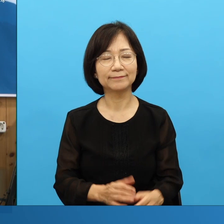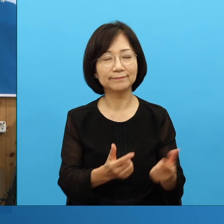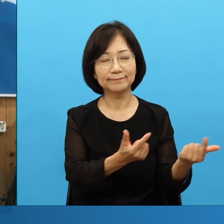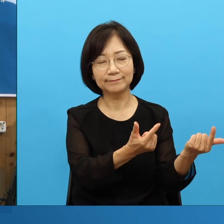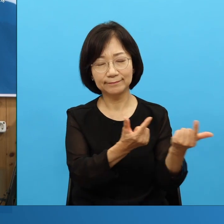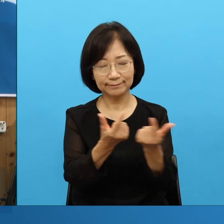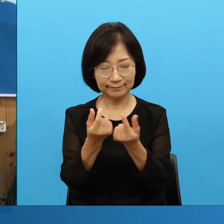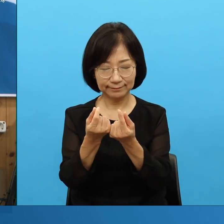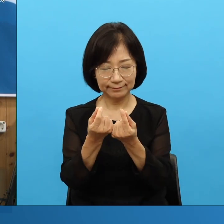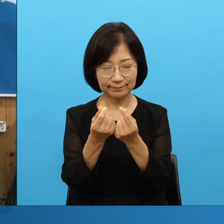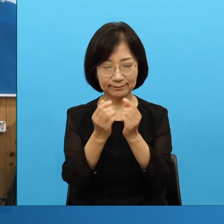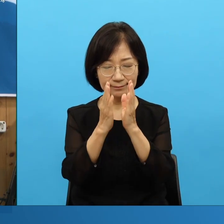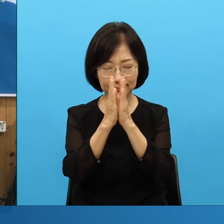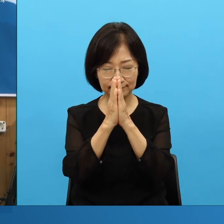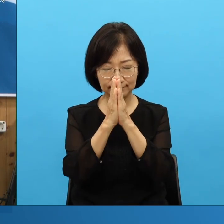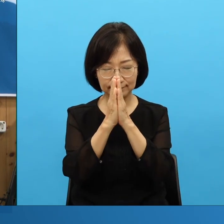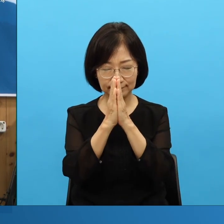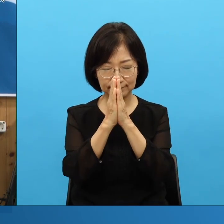기도드리겠습니다. Let us pray.